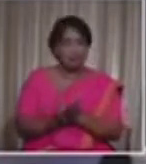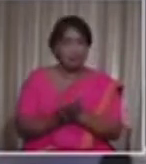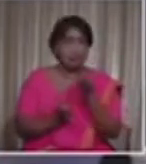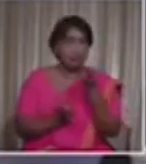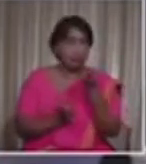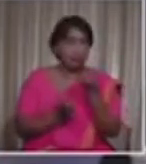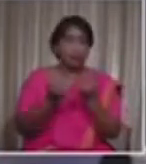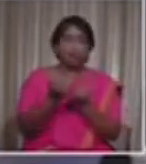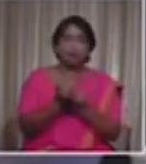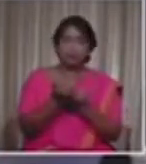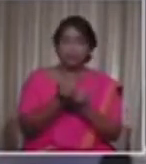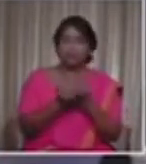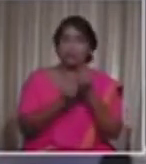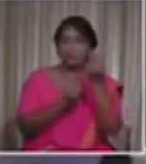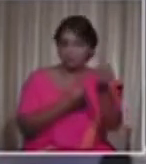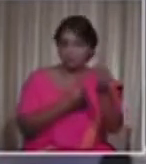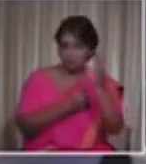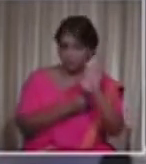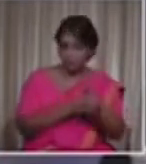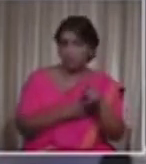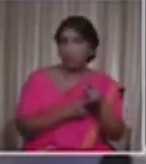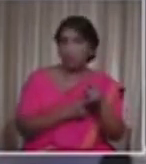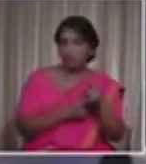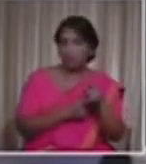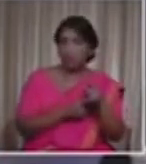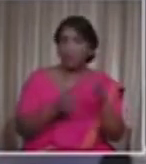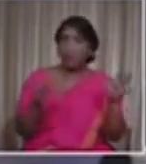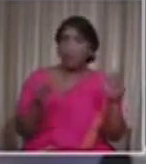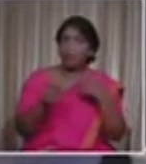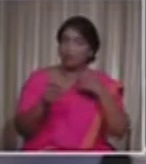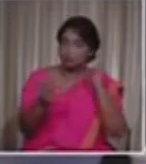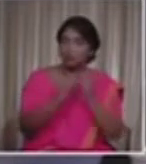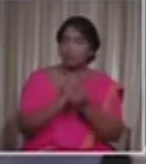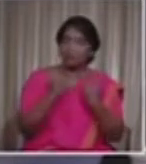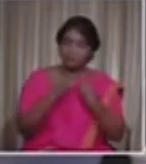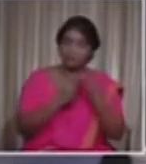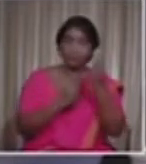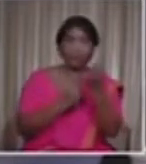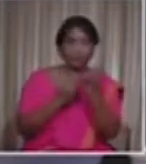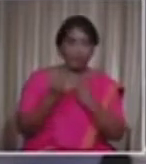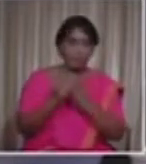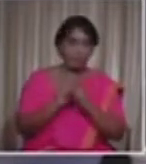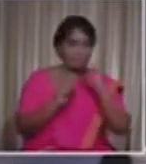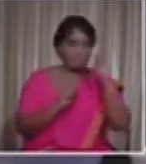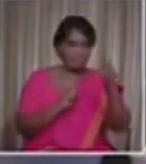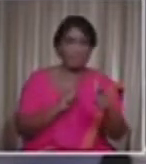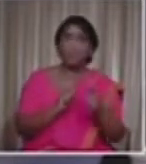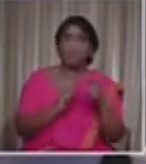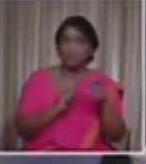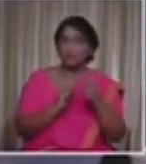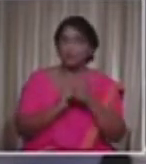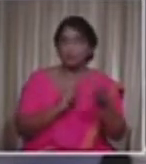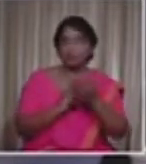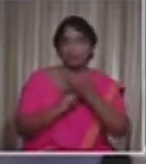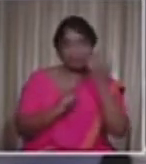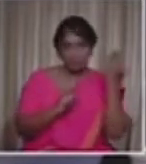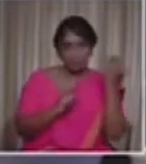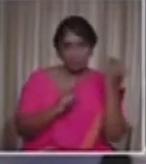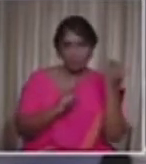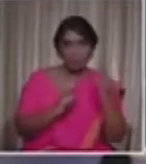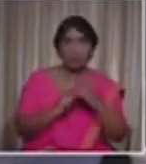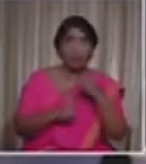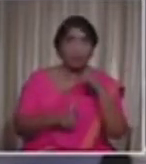මුදලින් සහනාදර දෙන්න යන්නේ වෙනස. ඒ සම්පූර්ණ වෙනස අපි ලබලා දෙන්නම් මුදලින් ඒ මුදල් ගෙවලා ඒක කරන්න පුළුවන්. මොකද